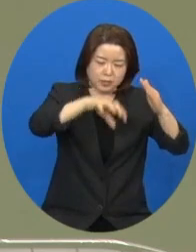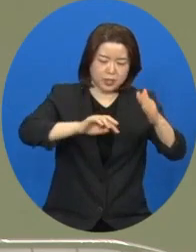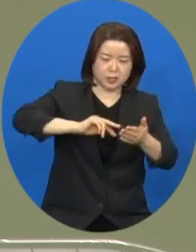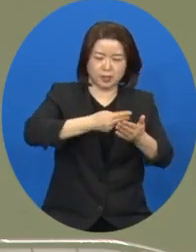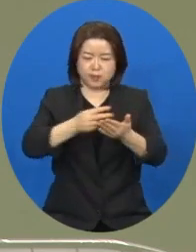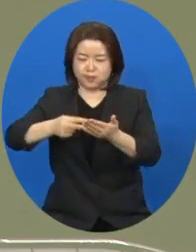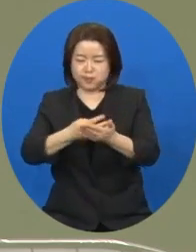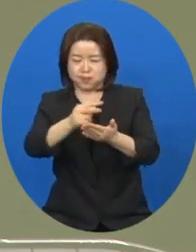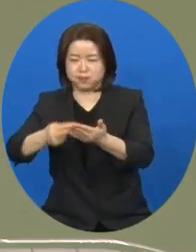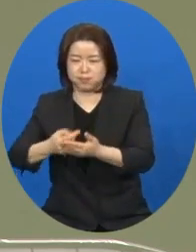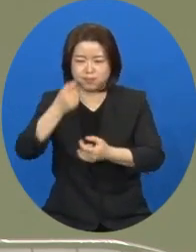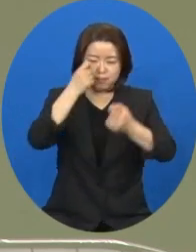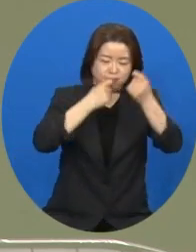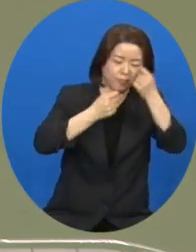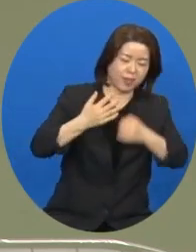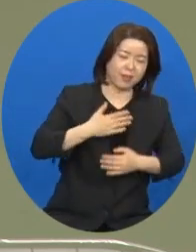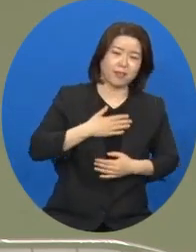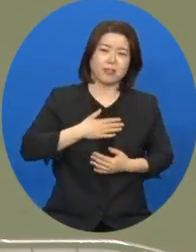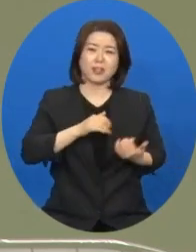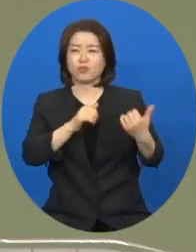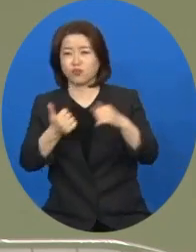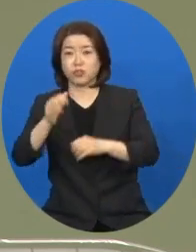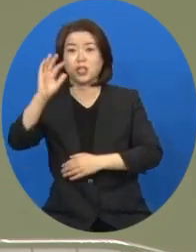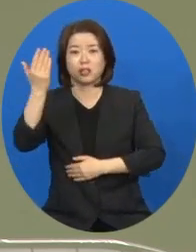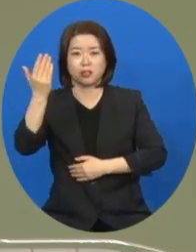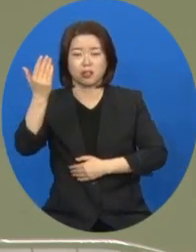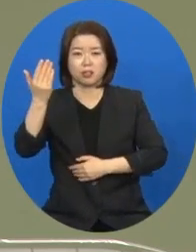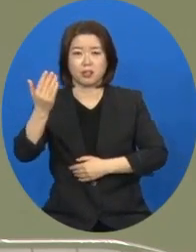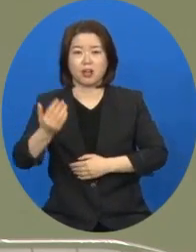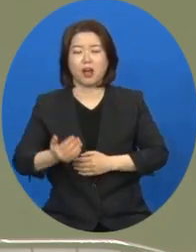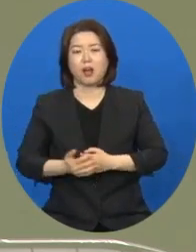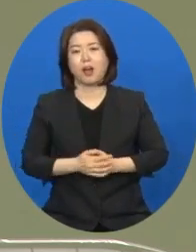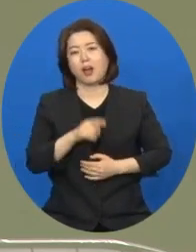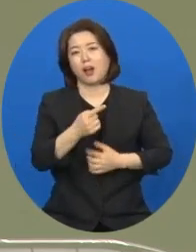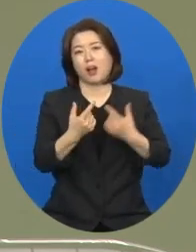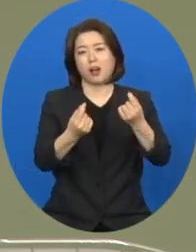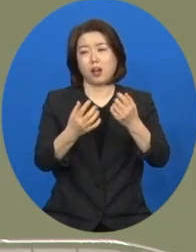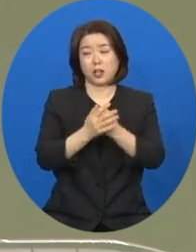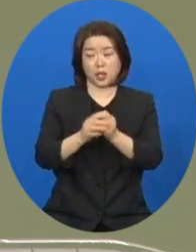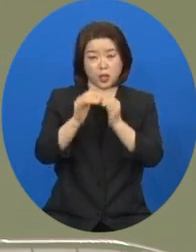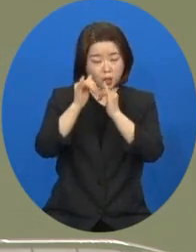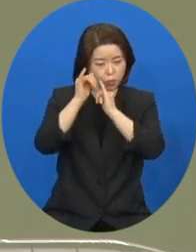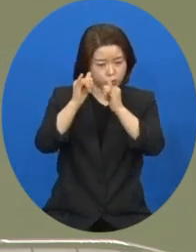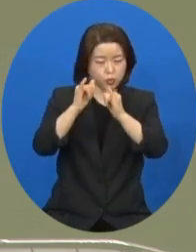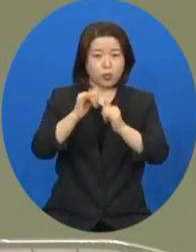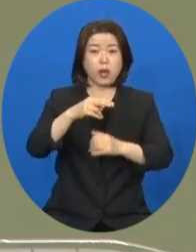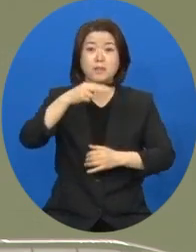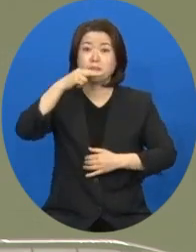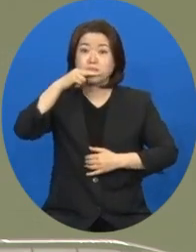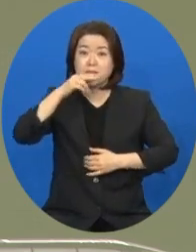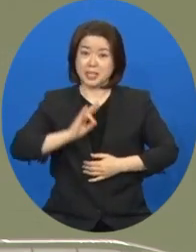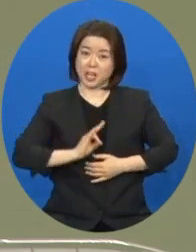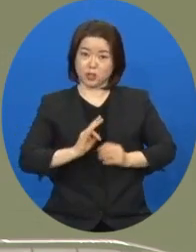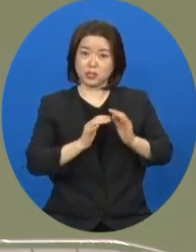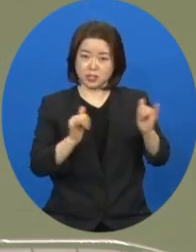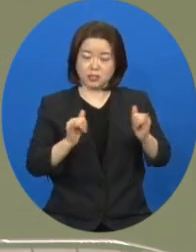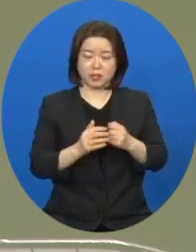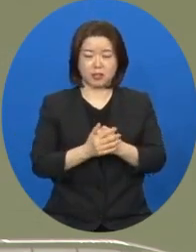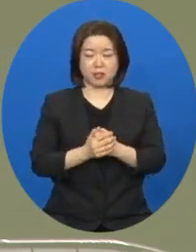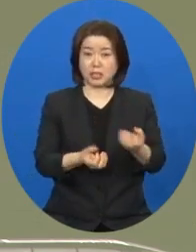떼굴떼굴 굴렀어요. 나 이제 죽었구나. 그렇게 훌륭한 선지자예요.